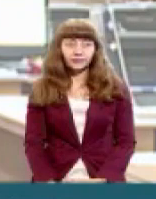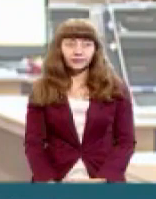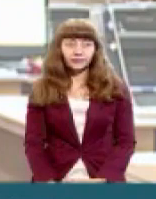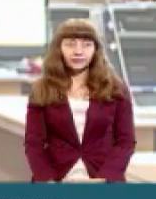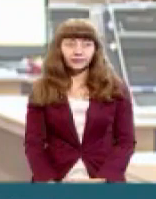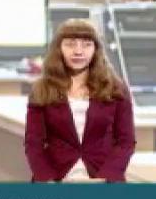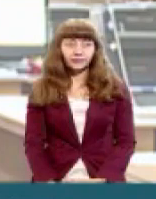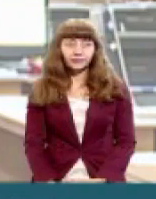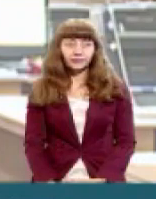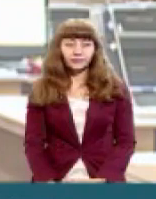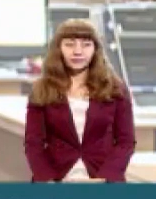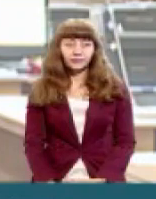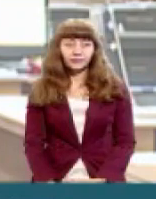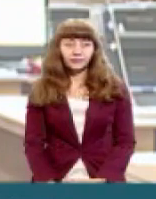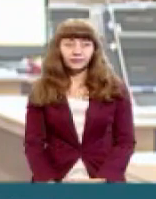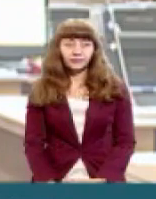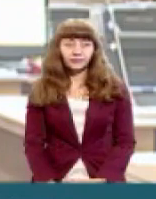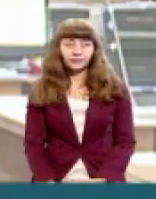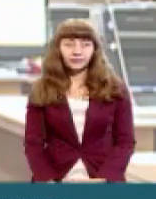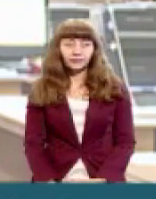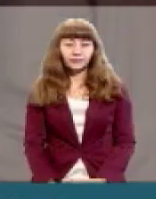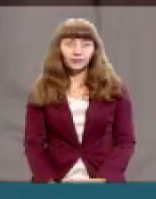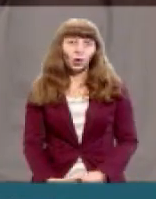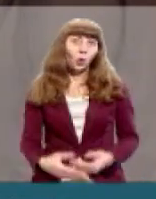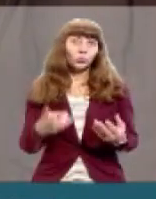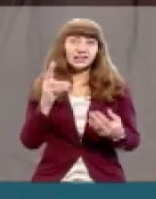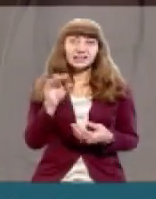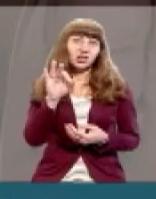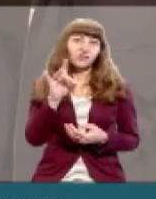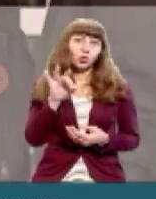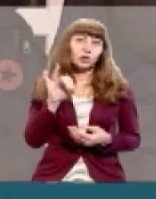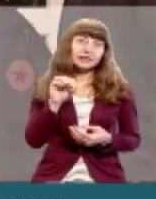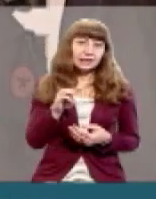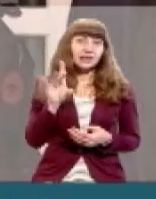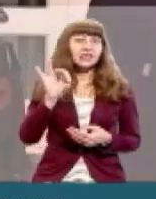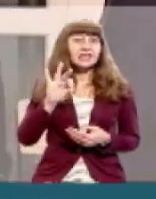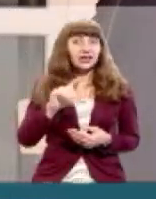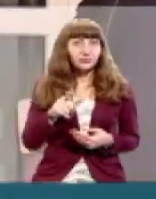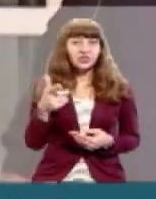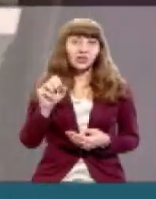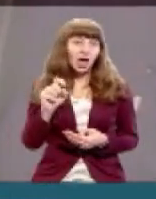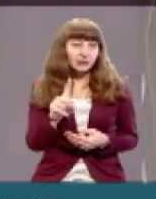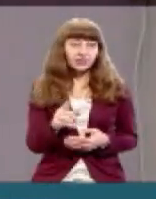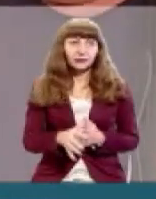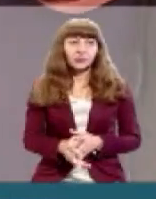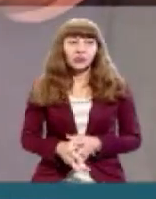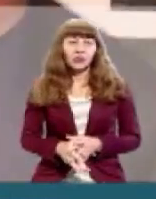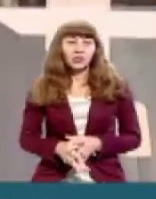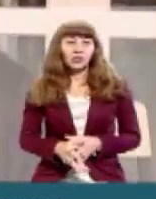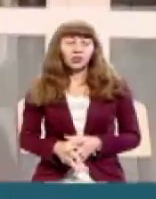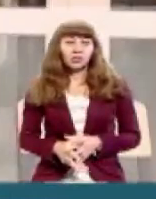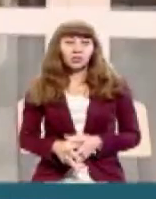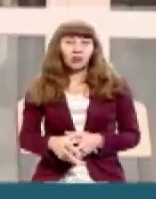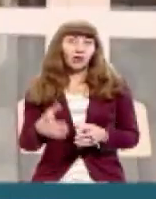сол бәрі мамандықтарға, басқа вуздарға арыз қабылданып атырмыз. Еске сала кетейік, биыл құжаттарды қабылдау ЕГОВ онлайн платформасы арқылы